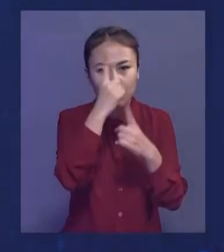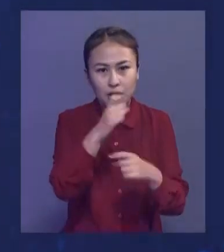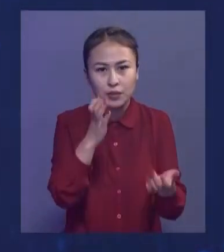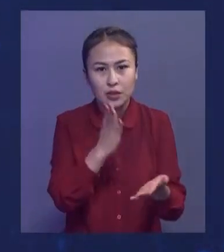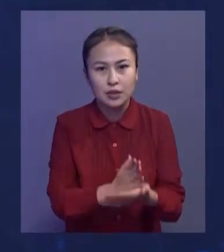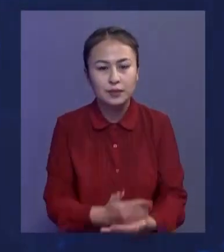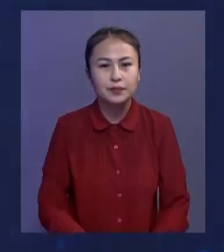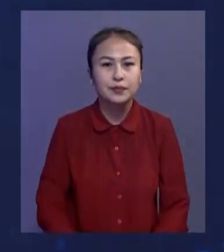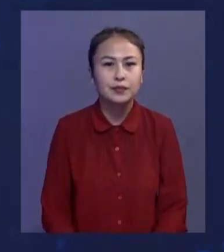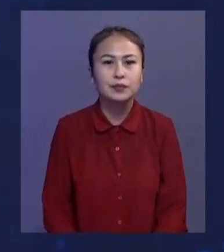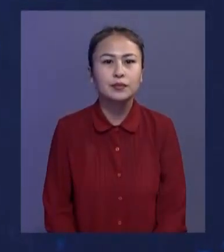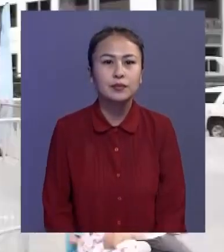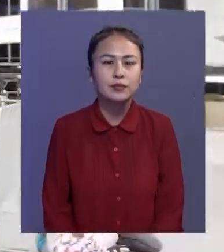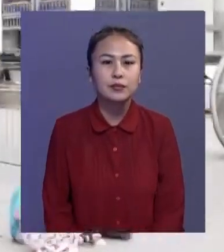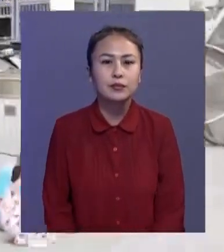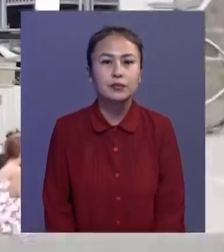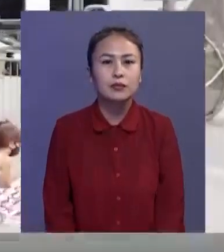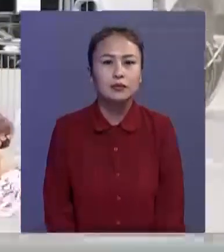жатыр.